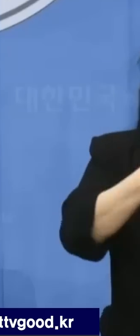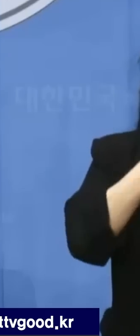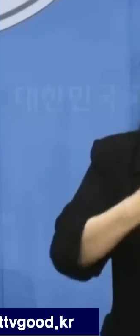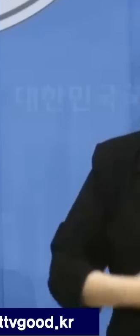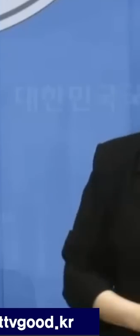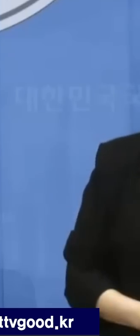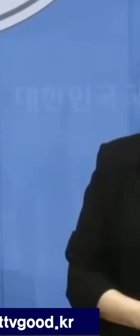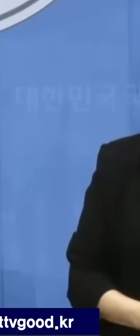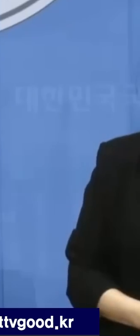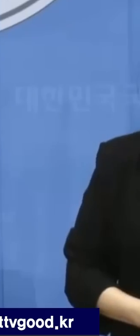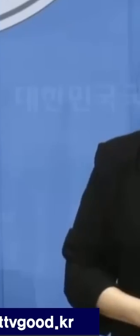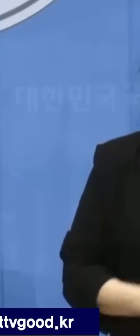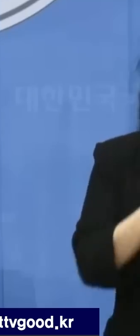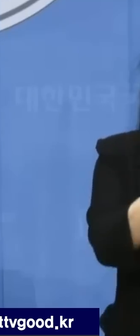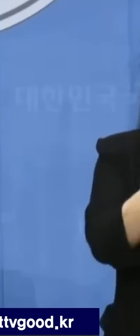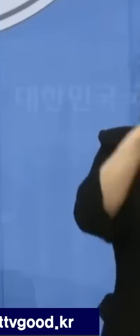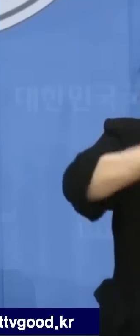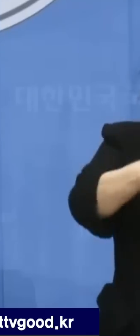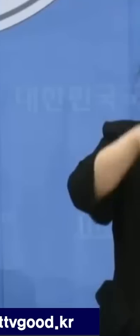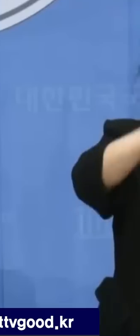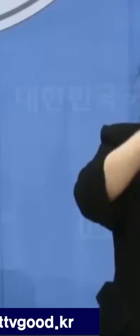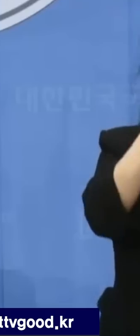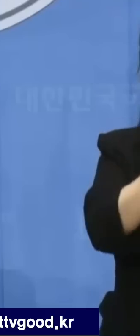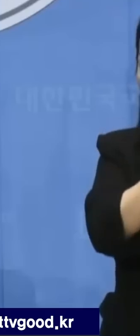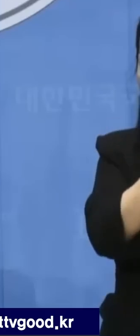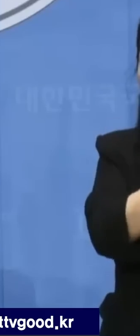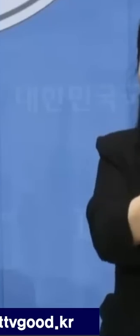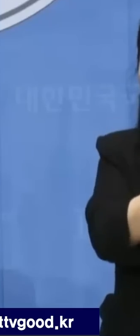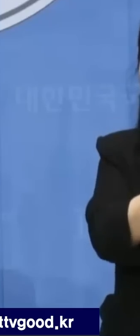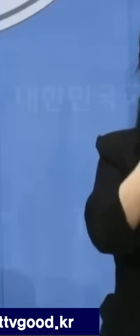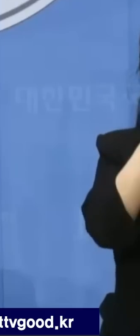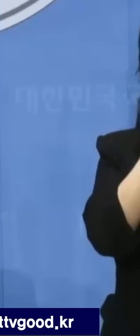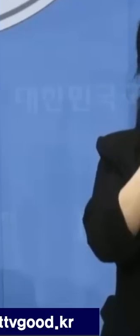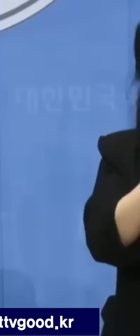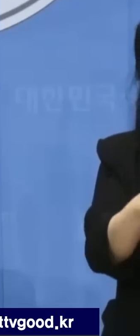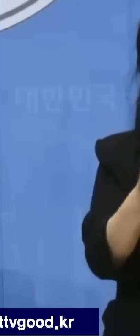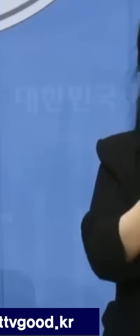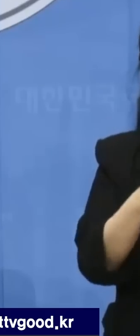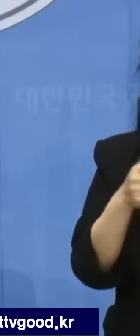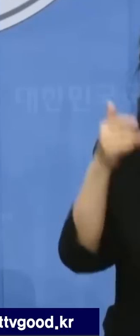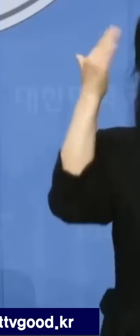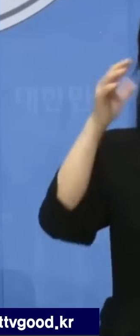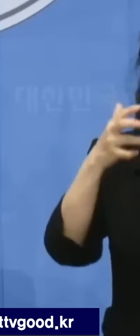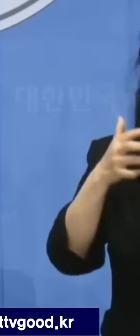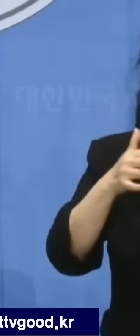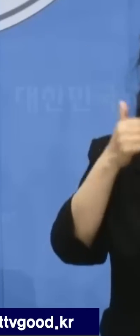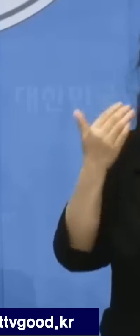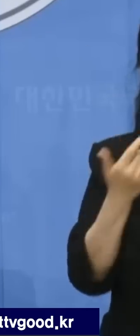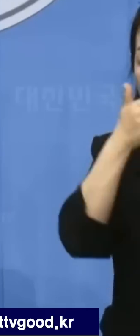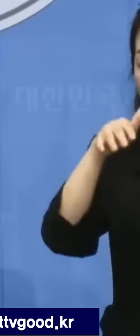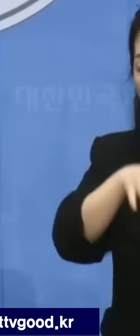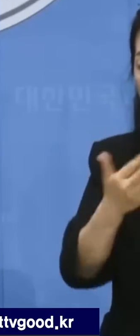대통령 직선제가 대한민국을 발전시켰듯이 민주당도 당대표 당원 직선제를 도입해야